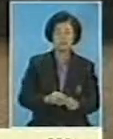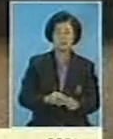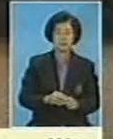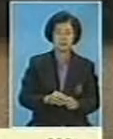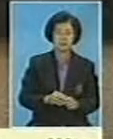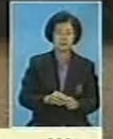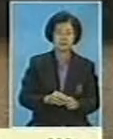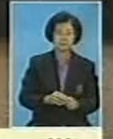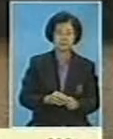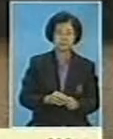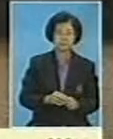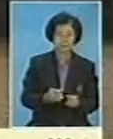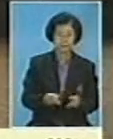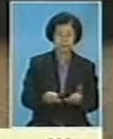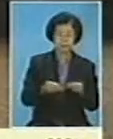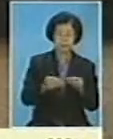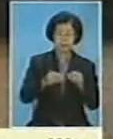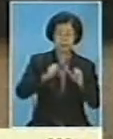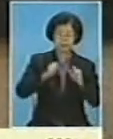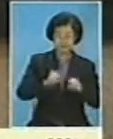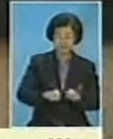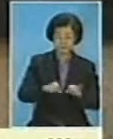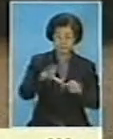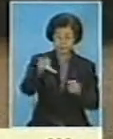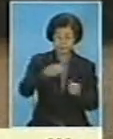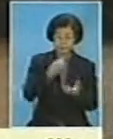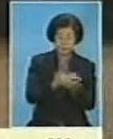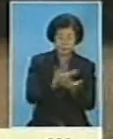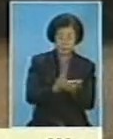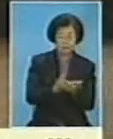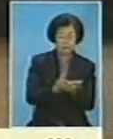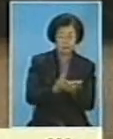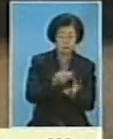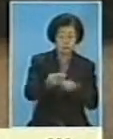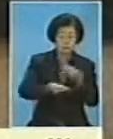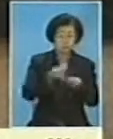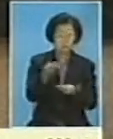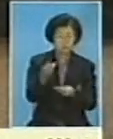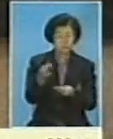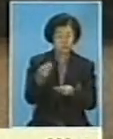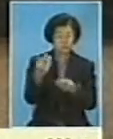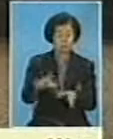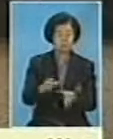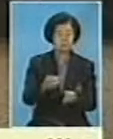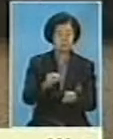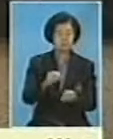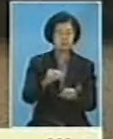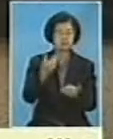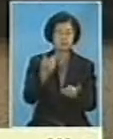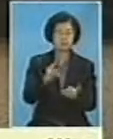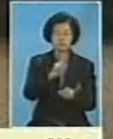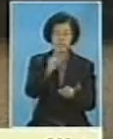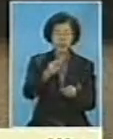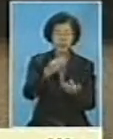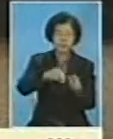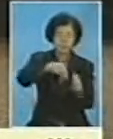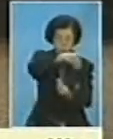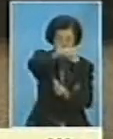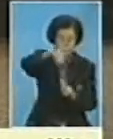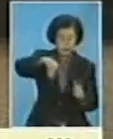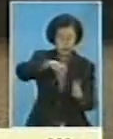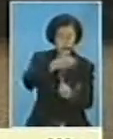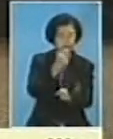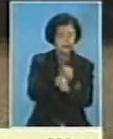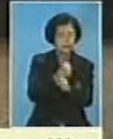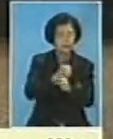2554เพื่อให้สามารถนำเงินที่ได้จากการระบายข้าวไปใช้เป็นทุนหมุนเวียนสำหรับการด